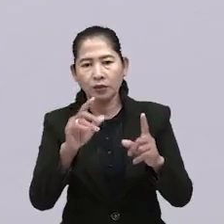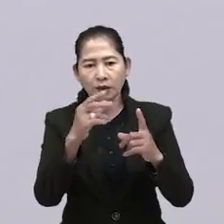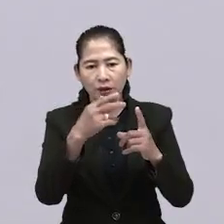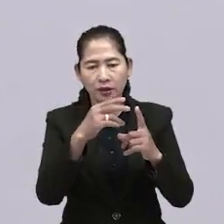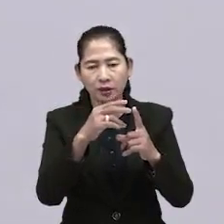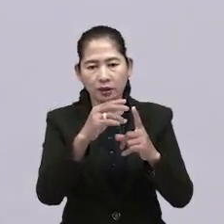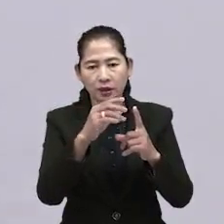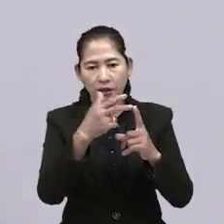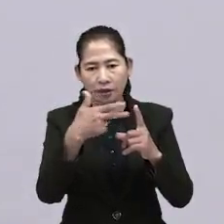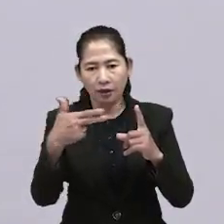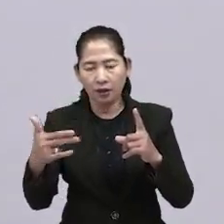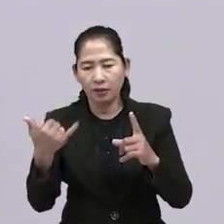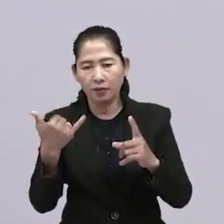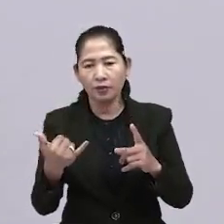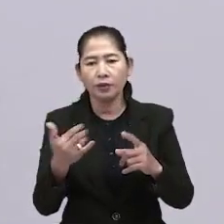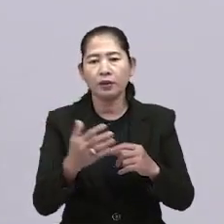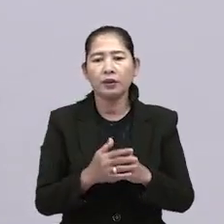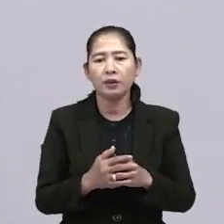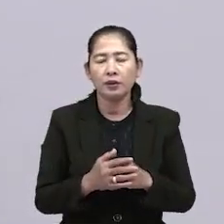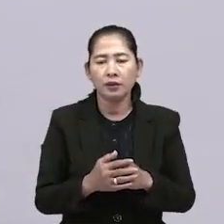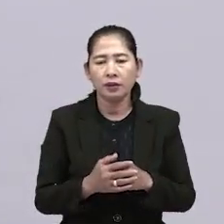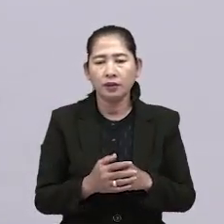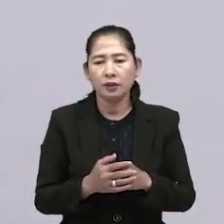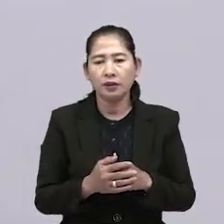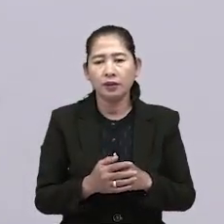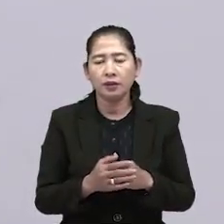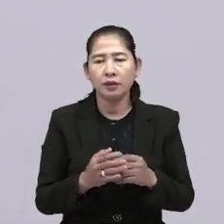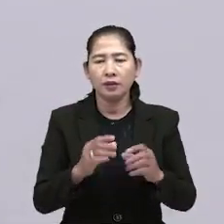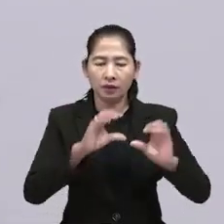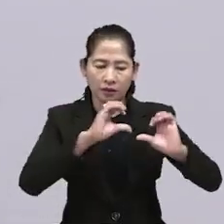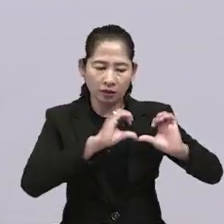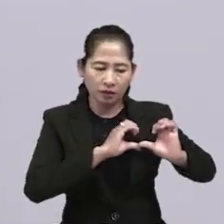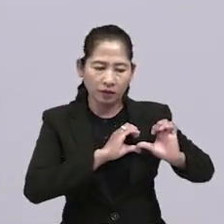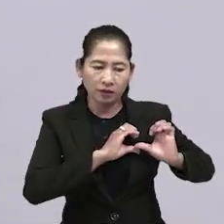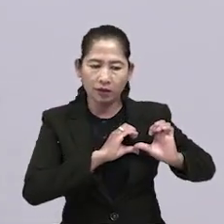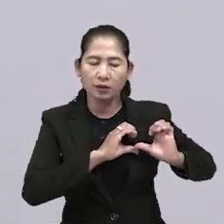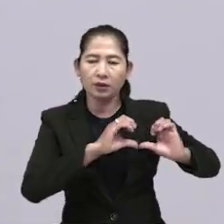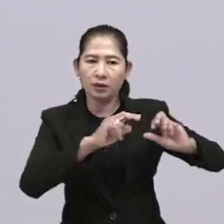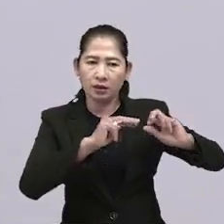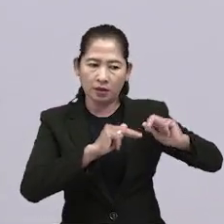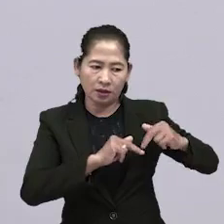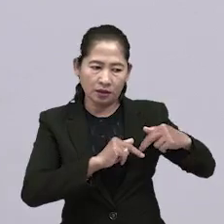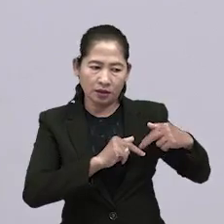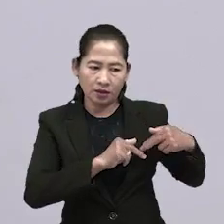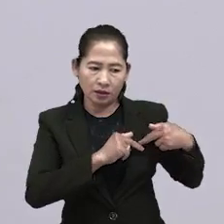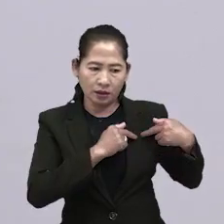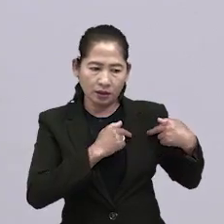ដែលមានប្រាជ្ញាតទៀតទឹកចិត្តវិញណា